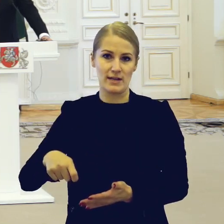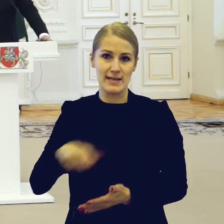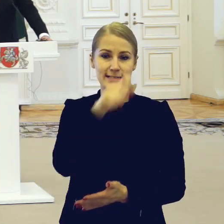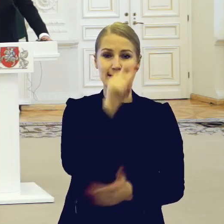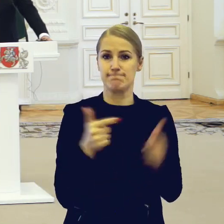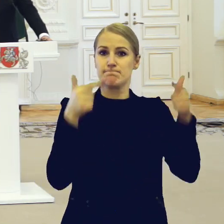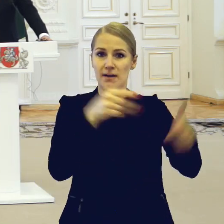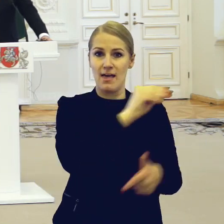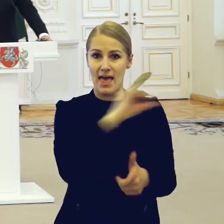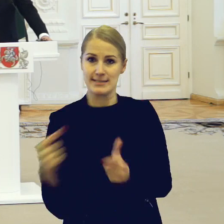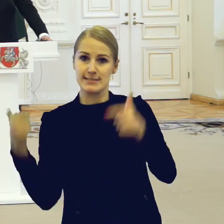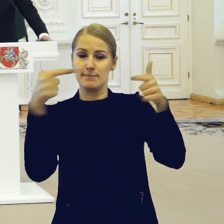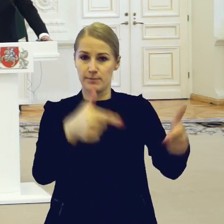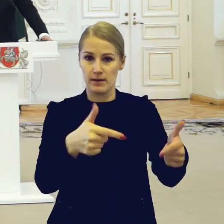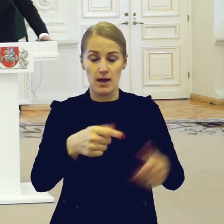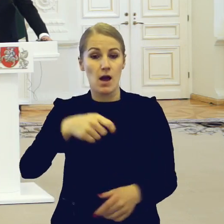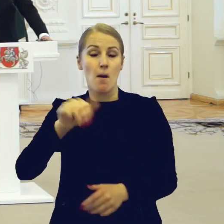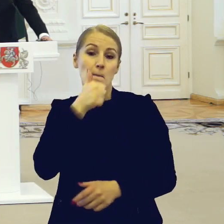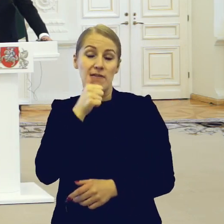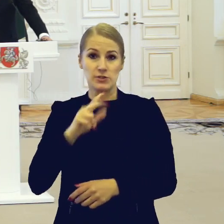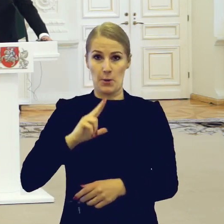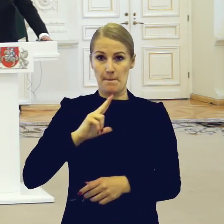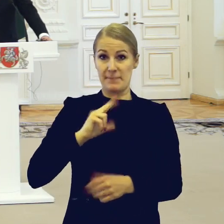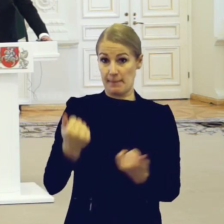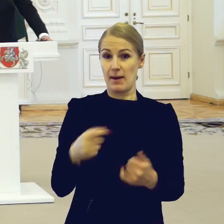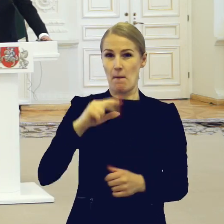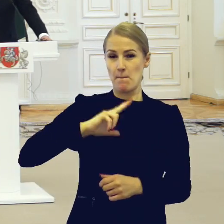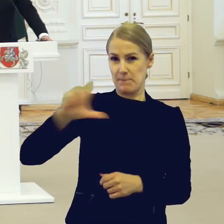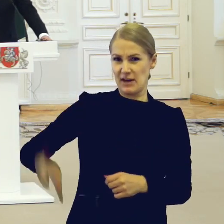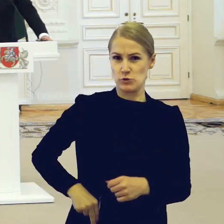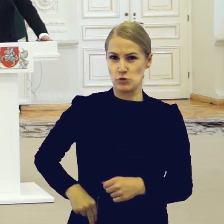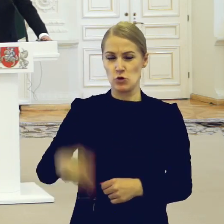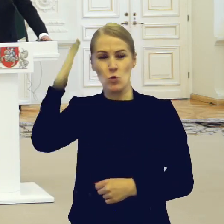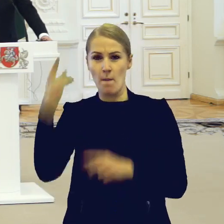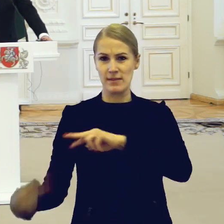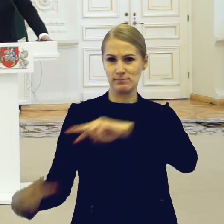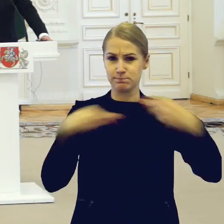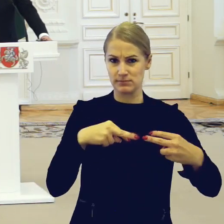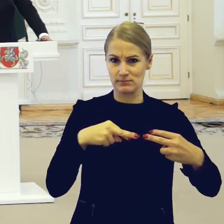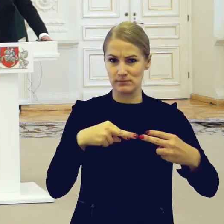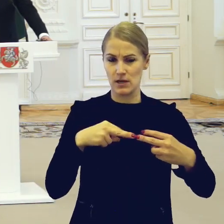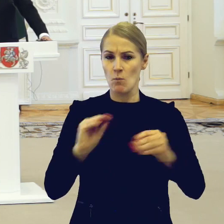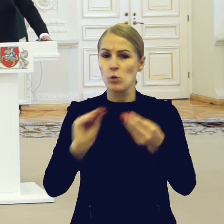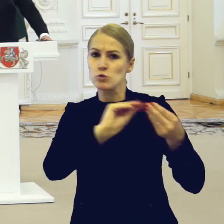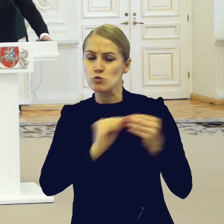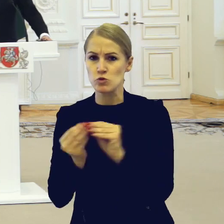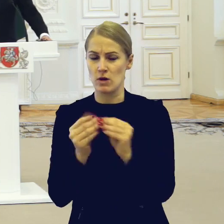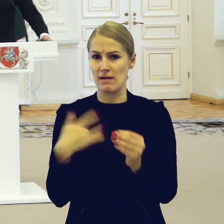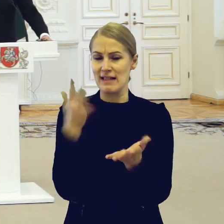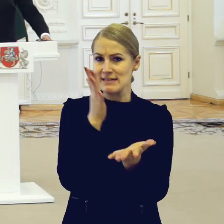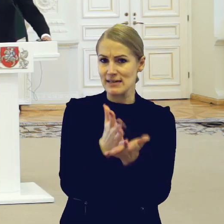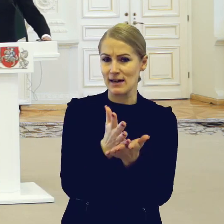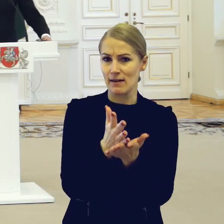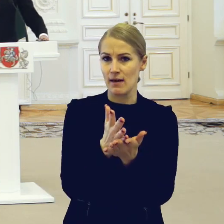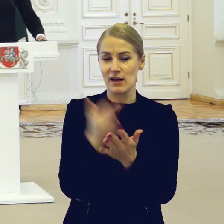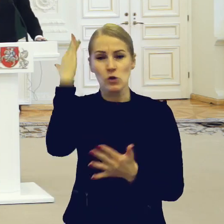narystės Europos Sąjungoje? Prancūzijos, tarkim, nuomonė šiek tiek pasikeitė. Galbūt jūs radote bendrą sutarimą šiuo klausimu šiandieną, šios dienos pokalbėje.